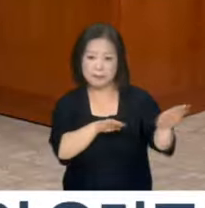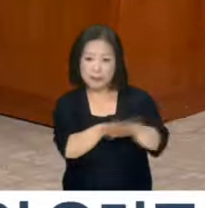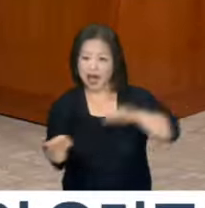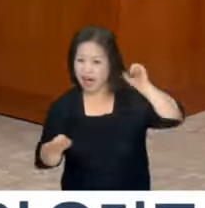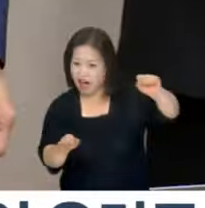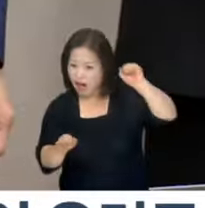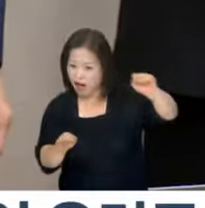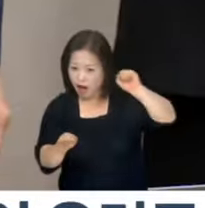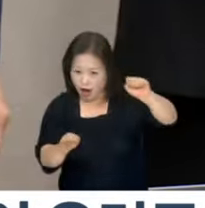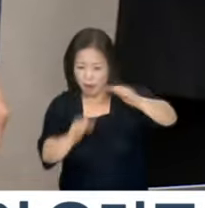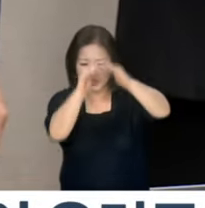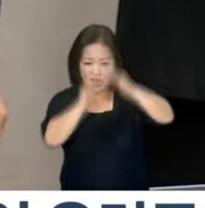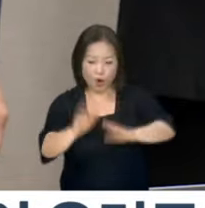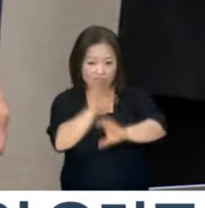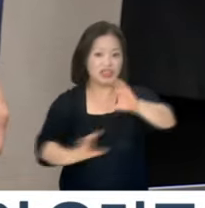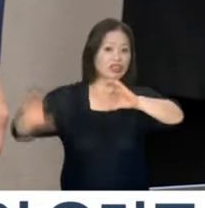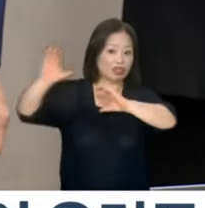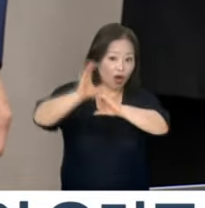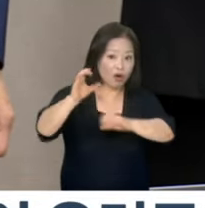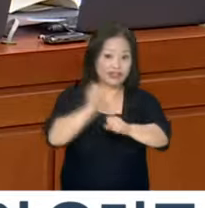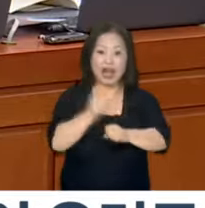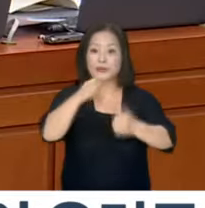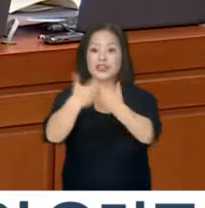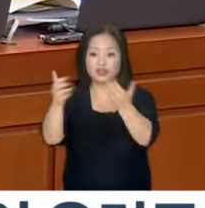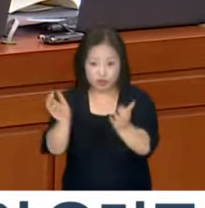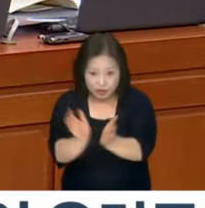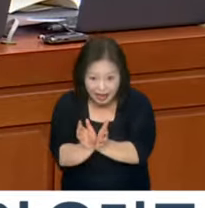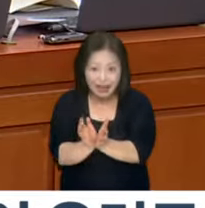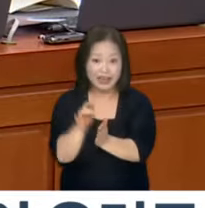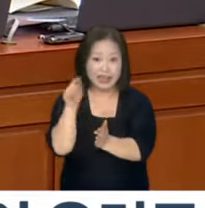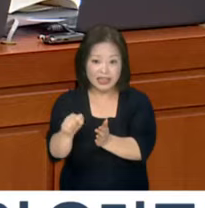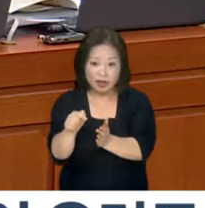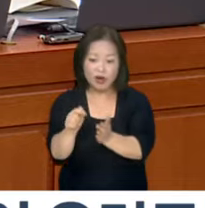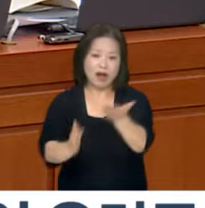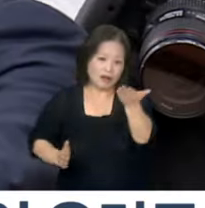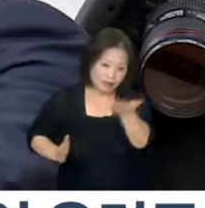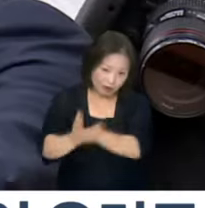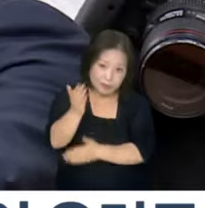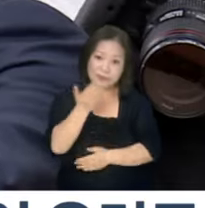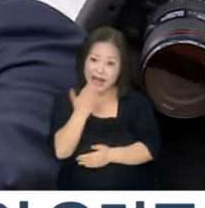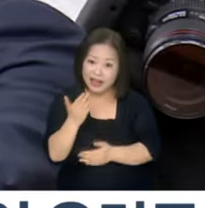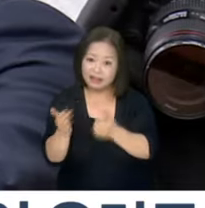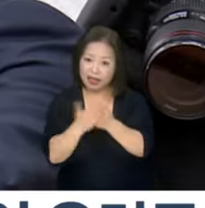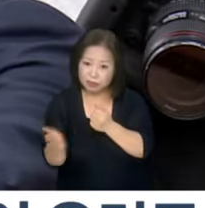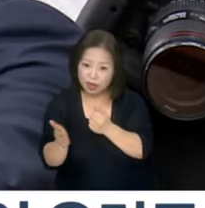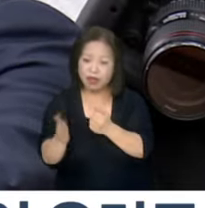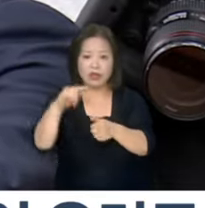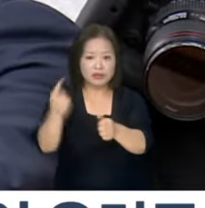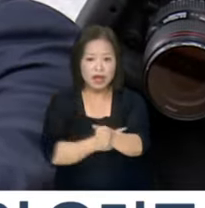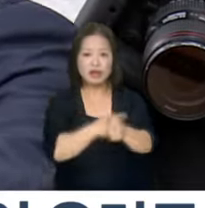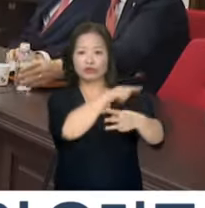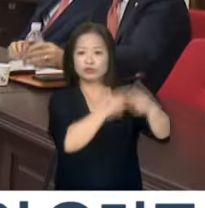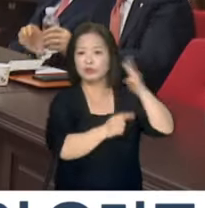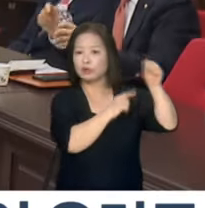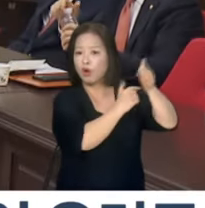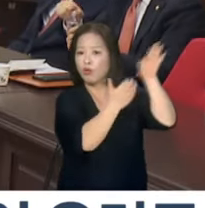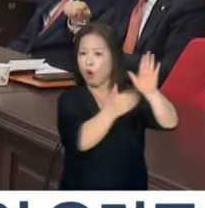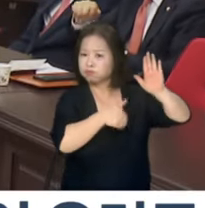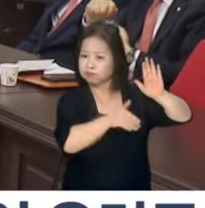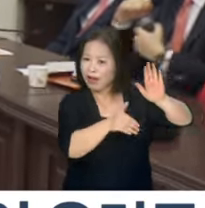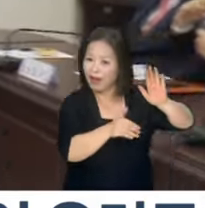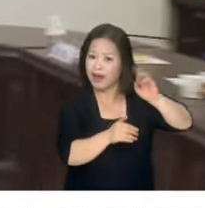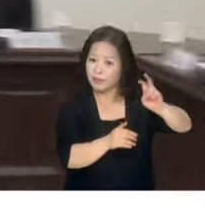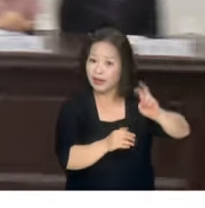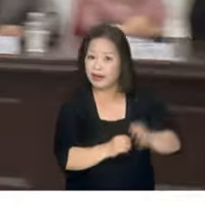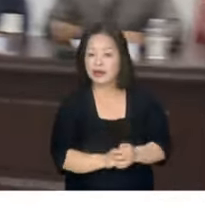등 내용이 더 강화돼 야당 단독 강행 처리에 이은 거부권 전국이 되풀이될 수 있다는 전망이 나옵니다.